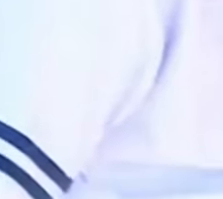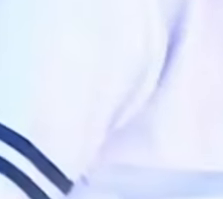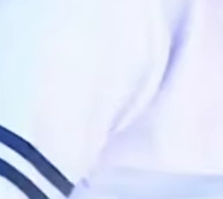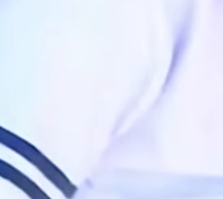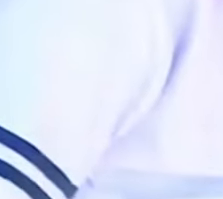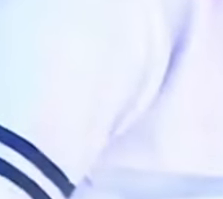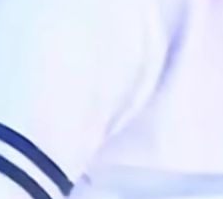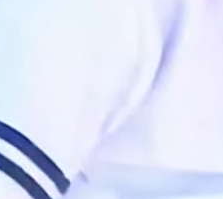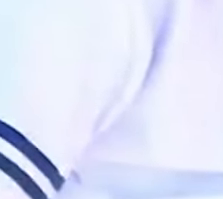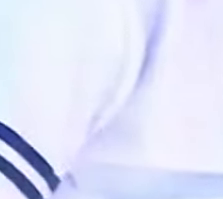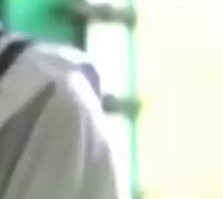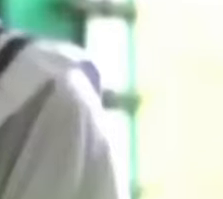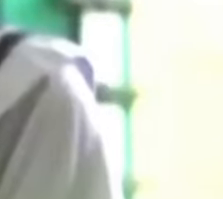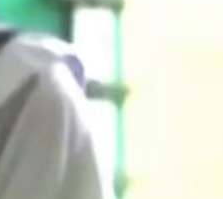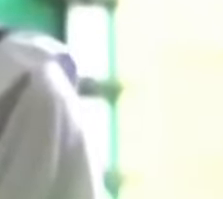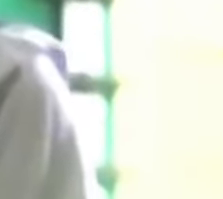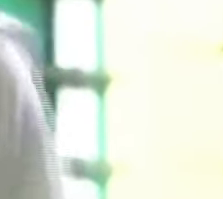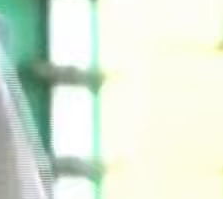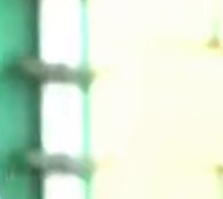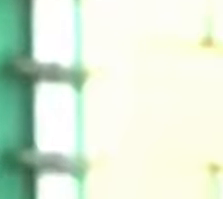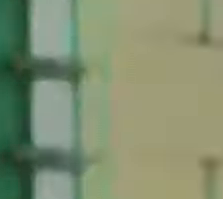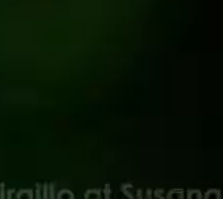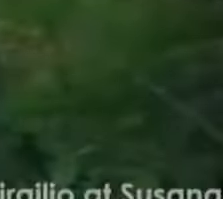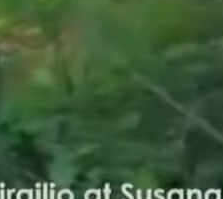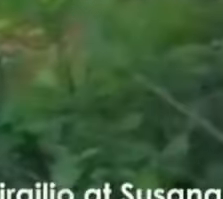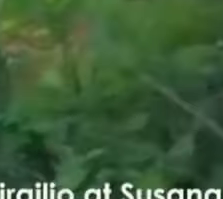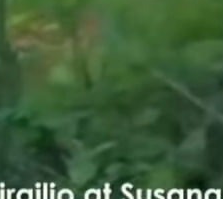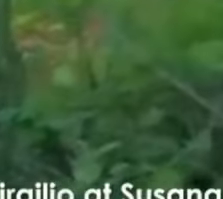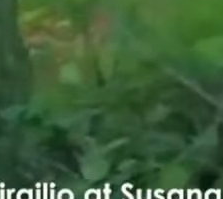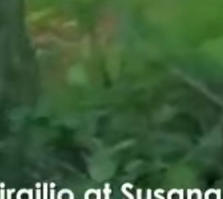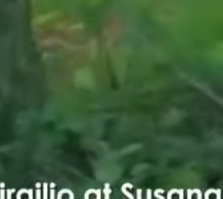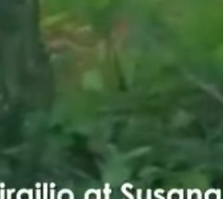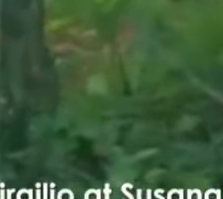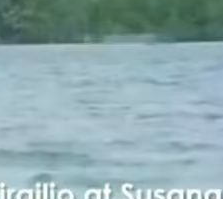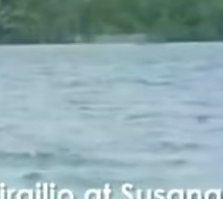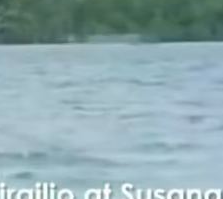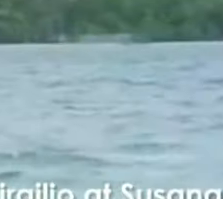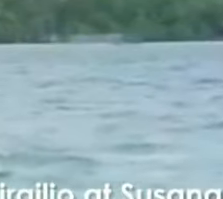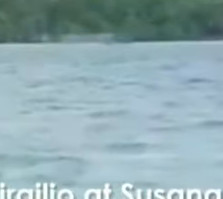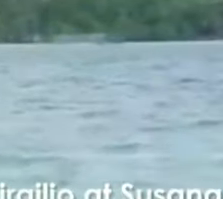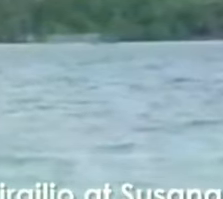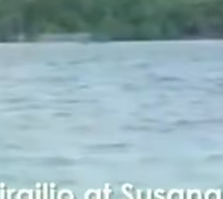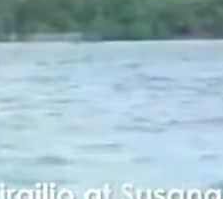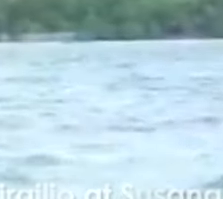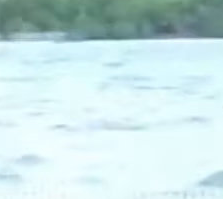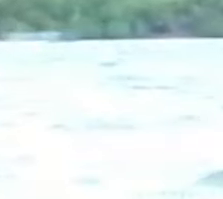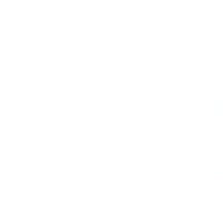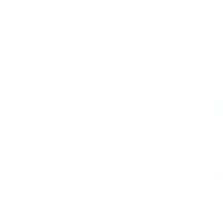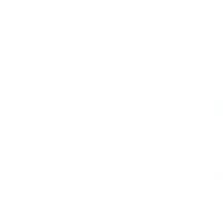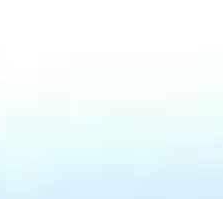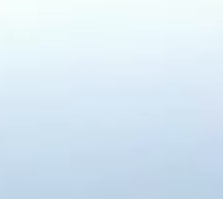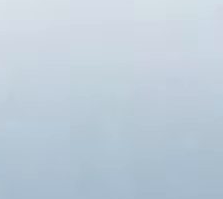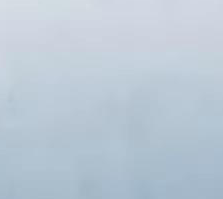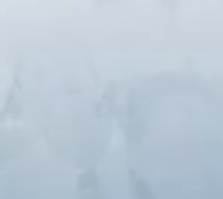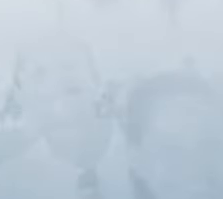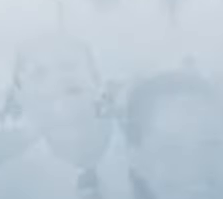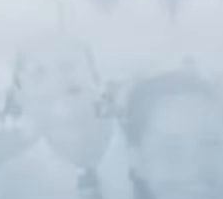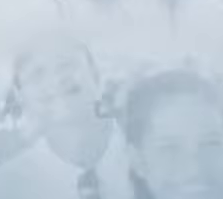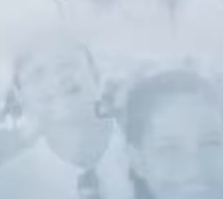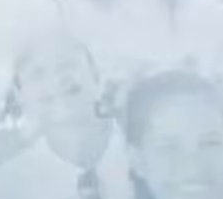ko. Kayawanan ko po yan na akin lang. Tayo ang lingkod. Tayo ang kapamilya.